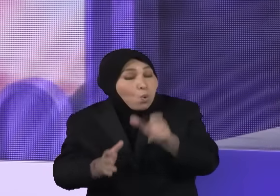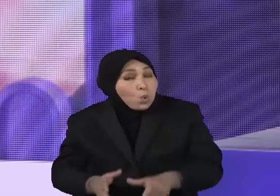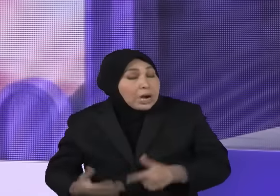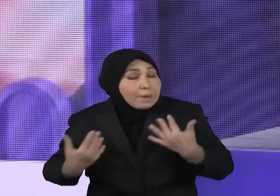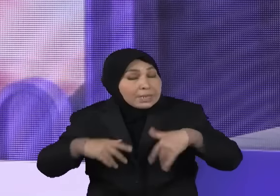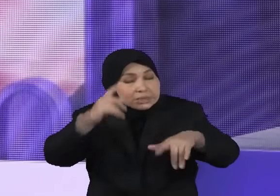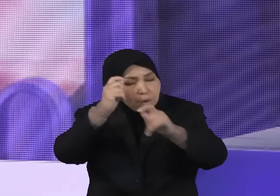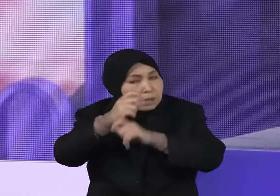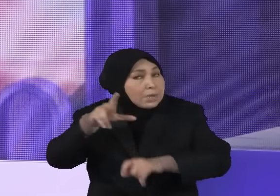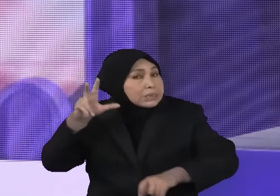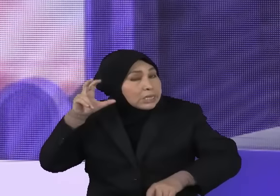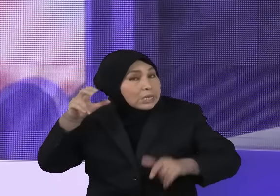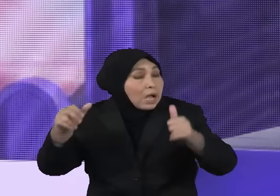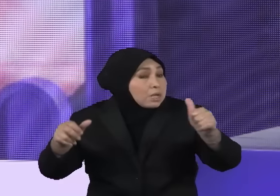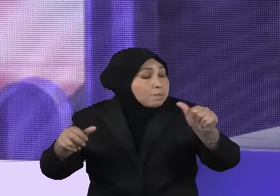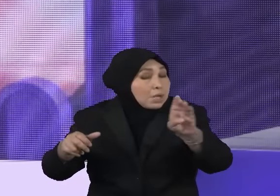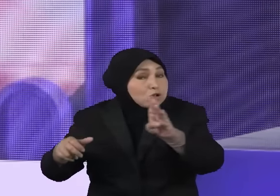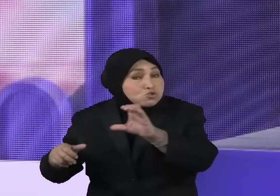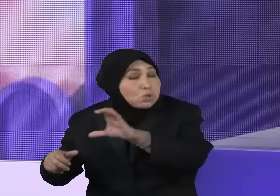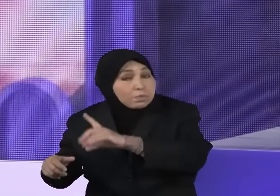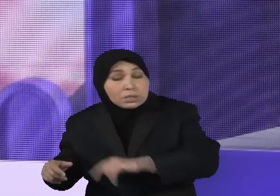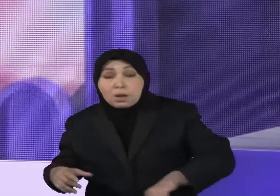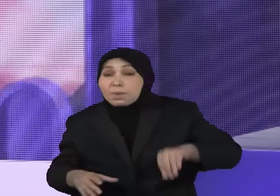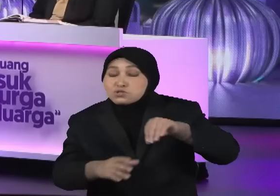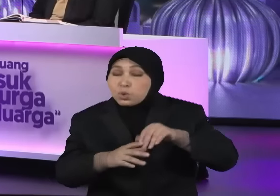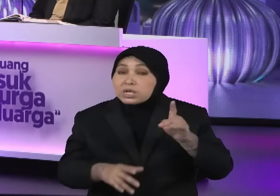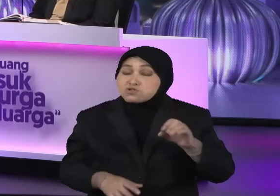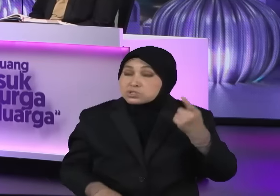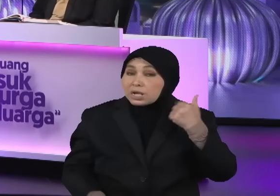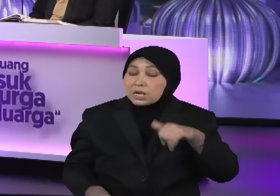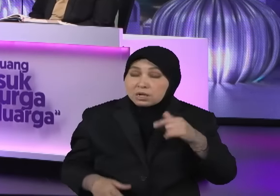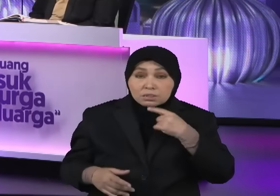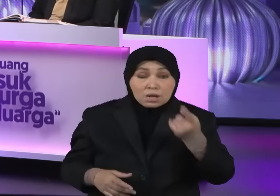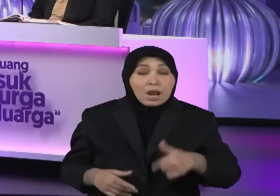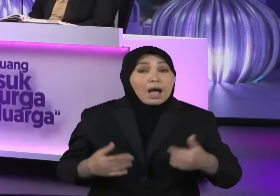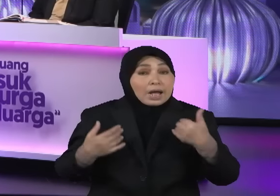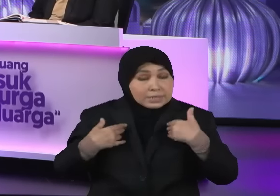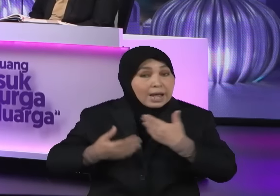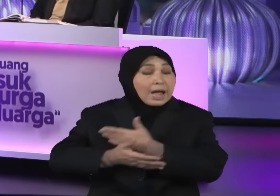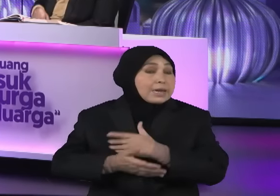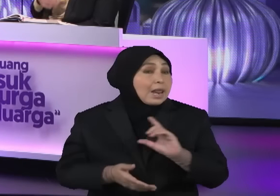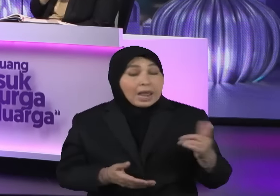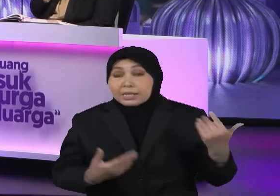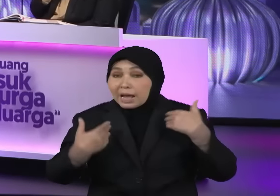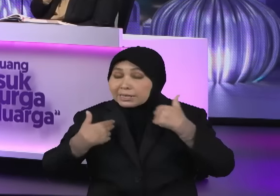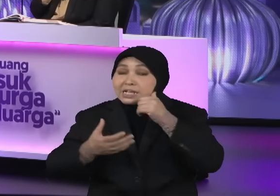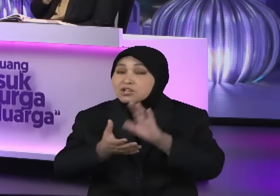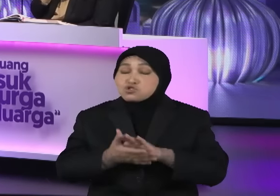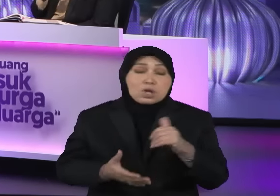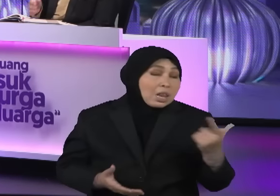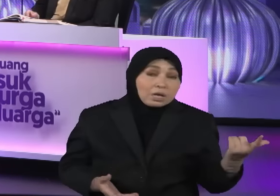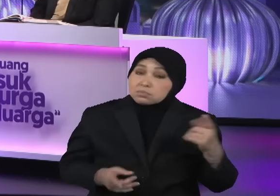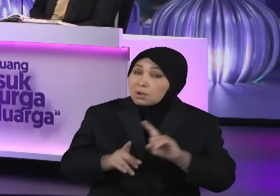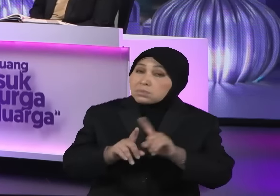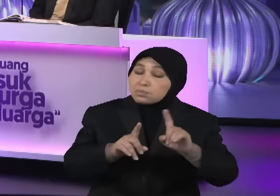adalah mendengar segala A, B, C. Termasuklah kalau macam kes tadi Ustaz kan. Kalau katakan ada anak lain, ada isteri lain ke